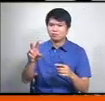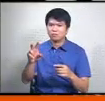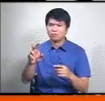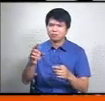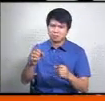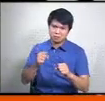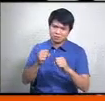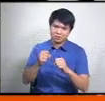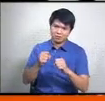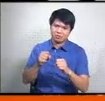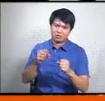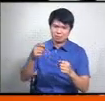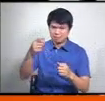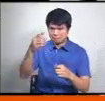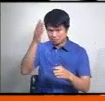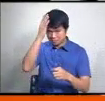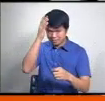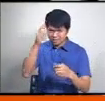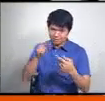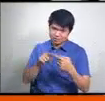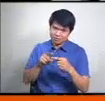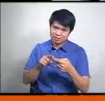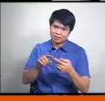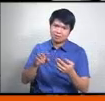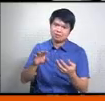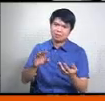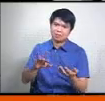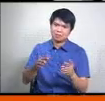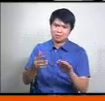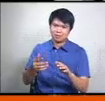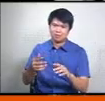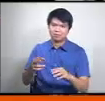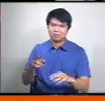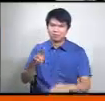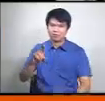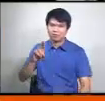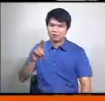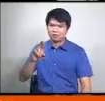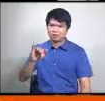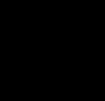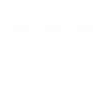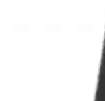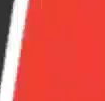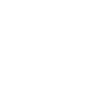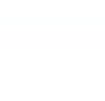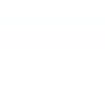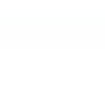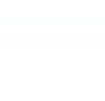injury ngayong Linggo matapos ding bawian ng buhay ang Russian boxer na si Maxim Dadashev.